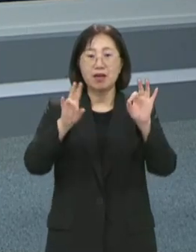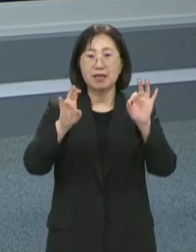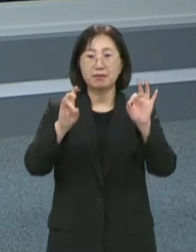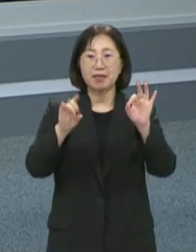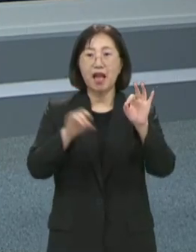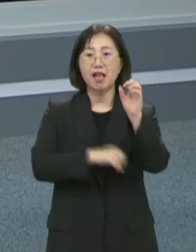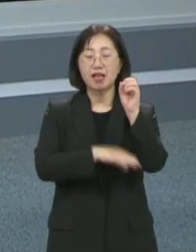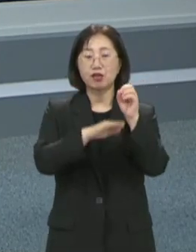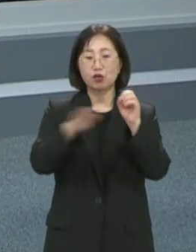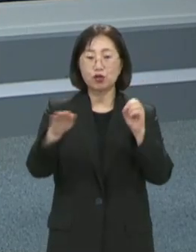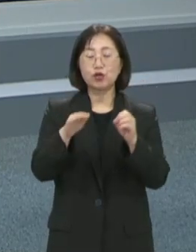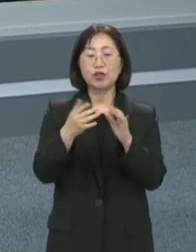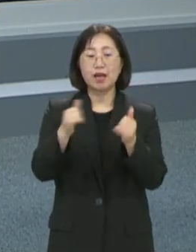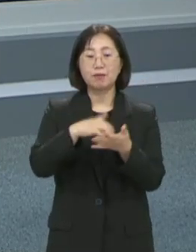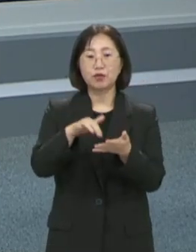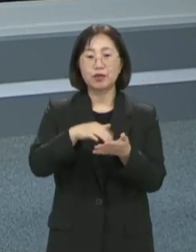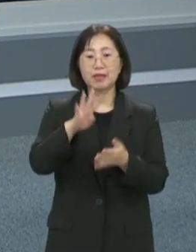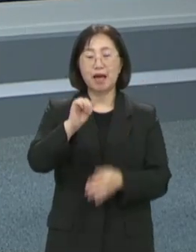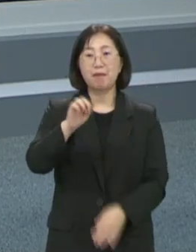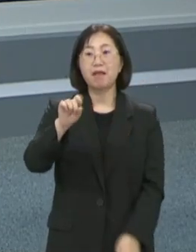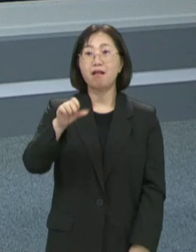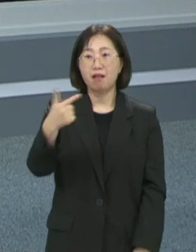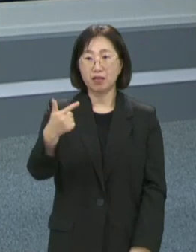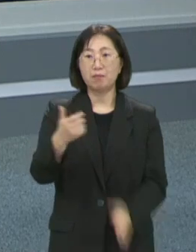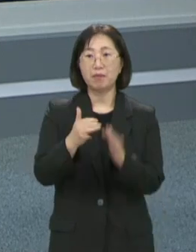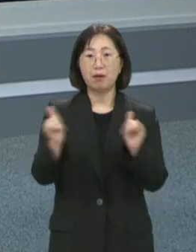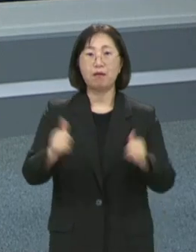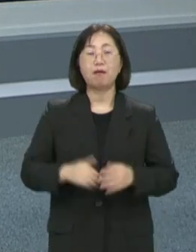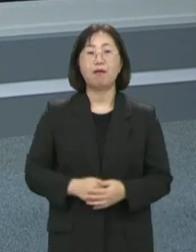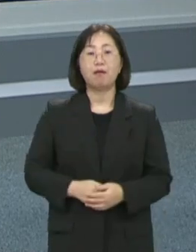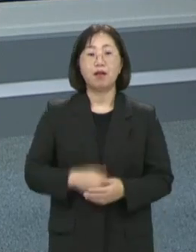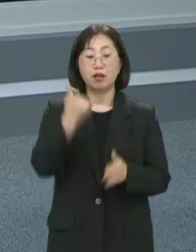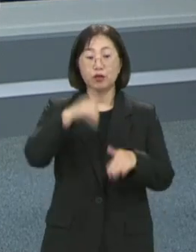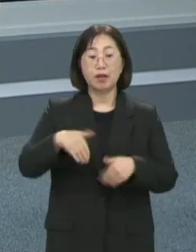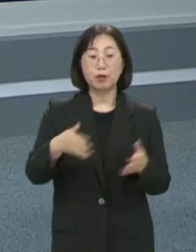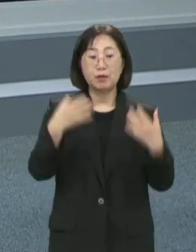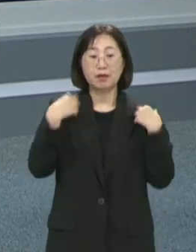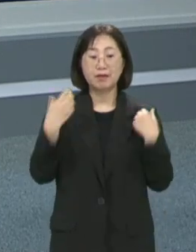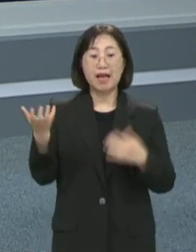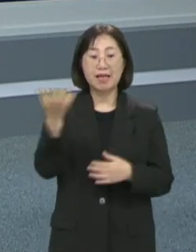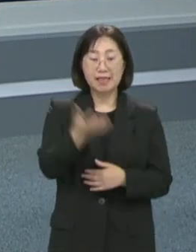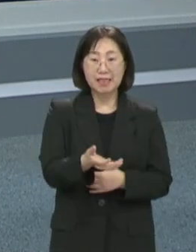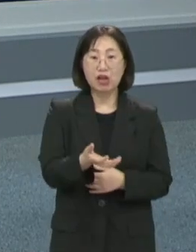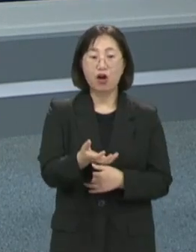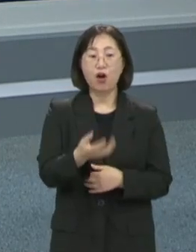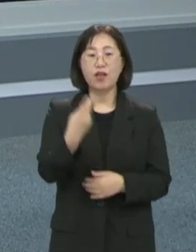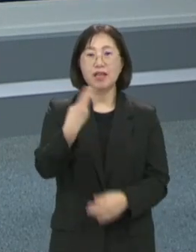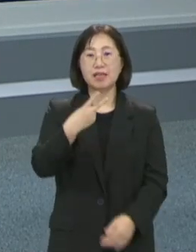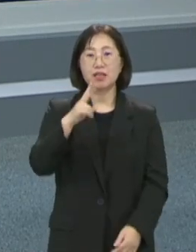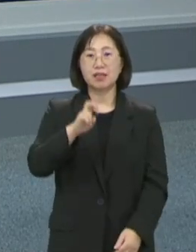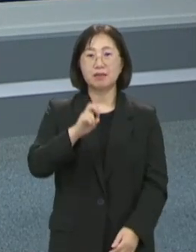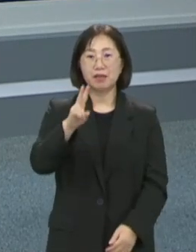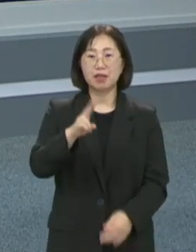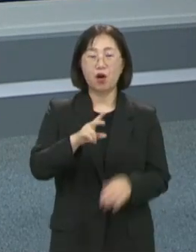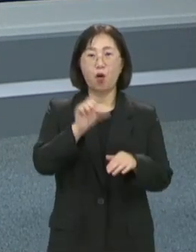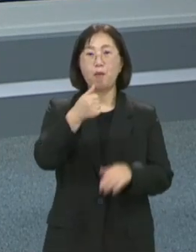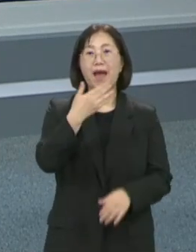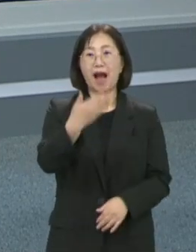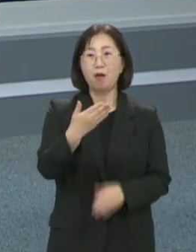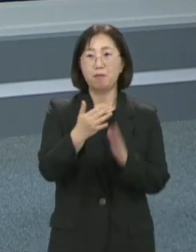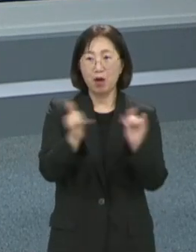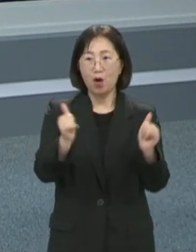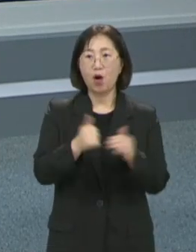신도시 인구는 4 166명으로 짓게 되는데요 충남 도청사 이전 첫해인 지난 2012년 509명을